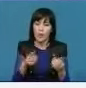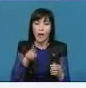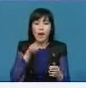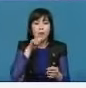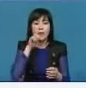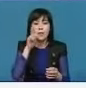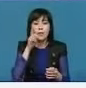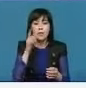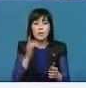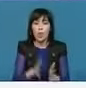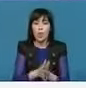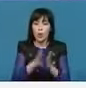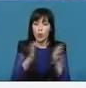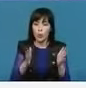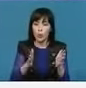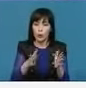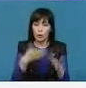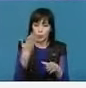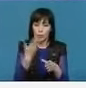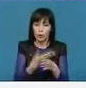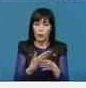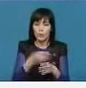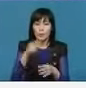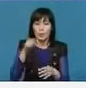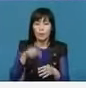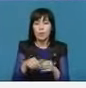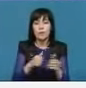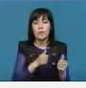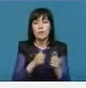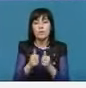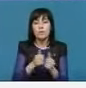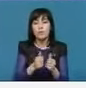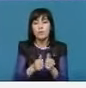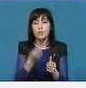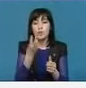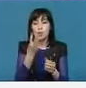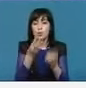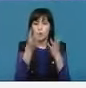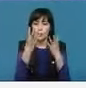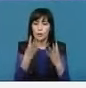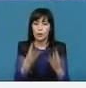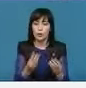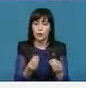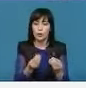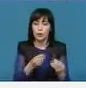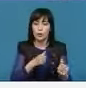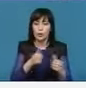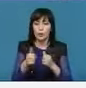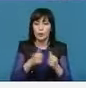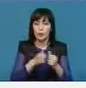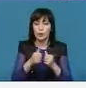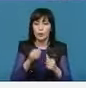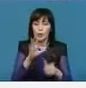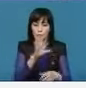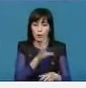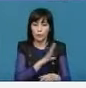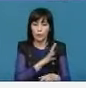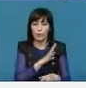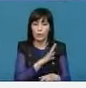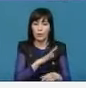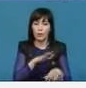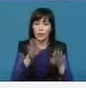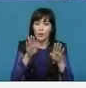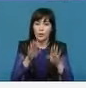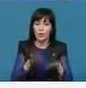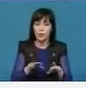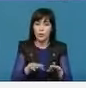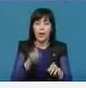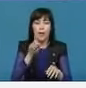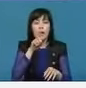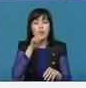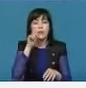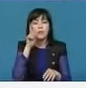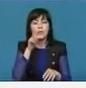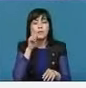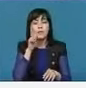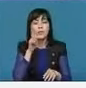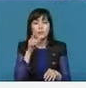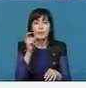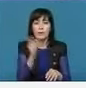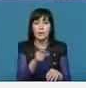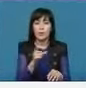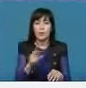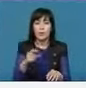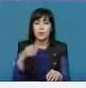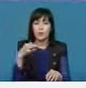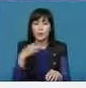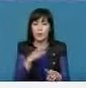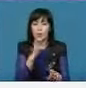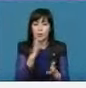жасөспірімдерге бұл үлкен сабақ. Осы жарысымыз бүгін 3 күндік турнир өтіп атыр мінекей. Осындай жүлделі жасөспірімдер араларында көп бола